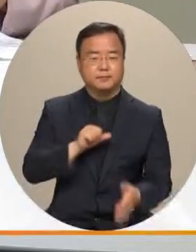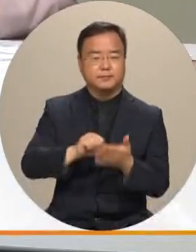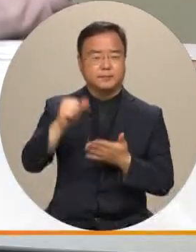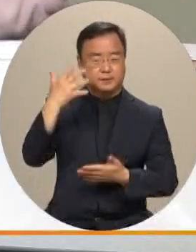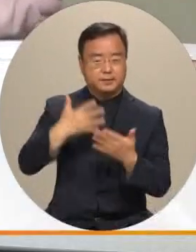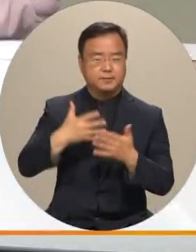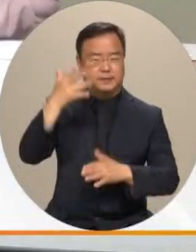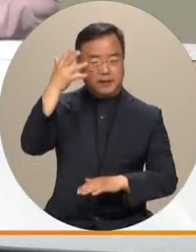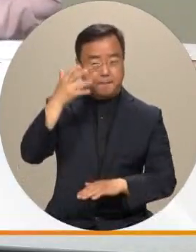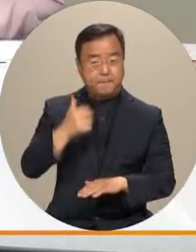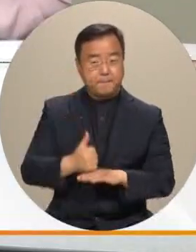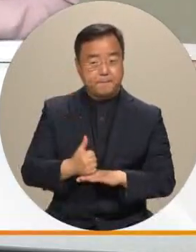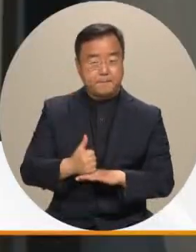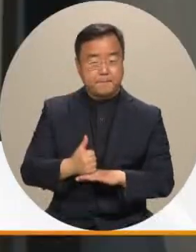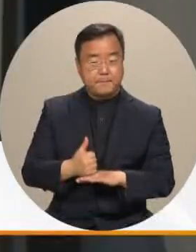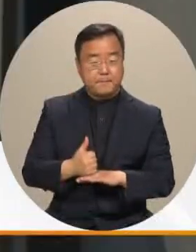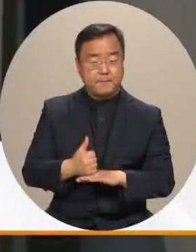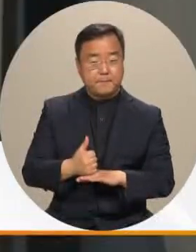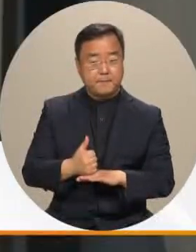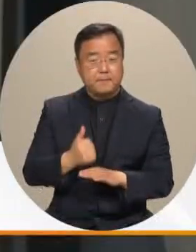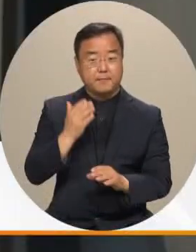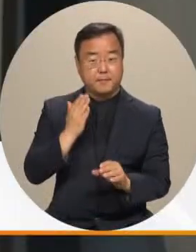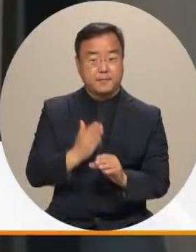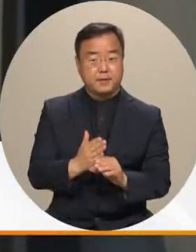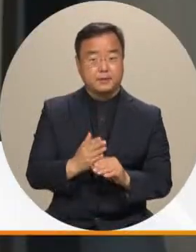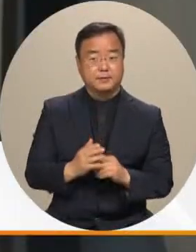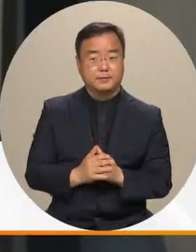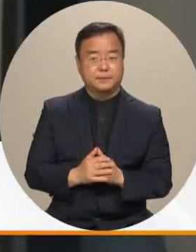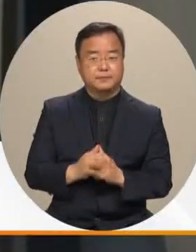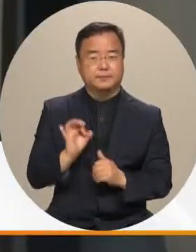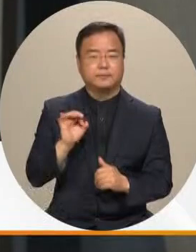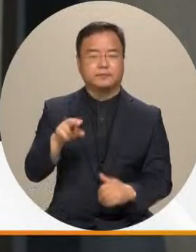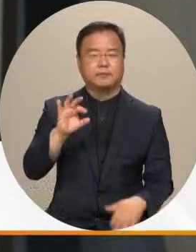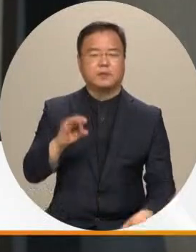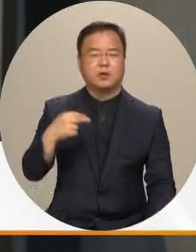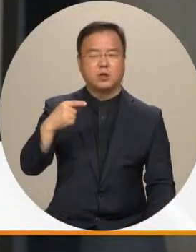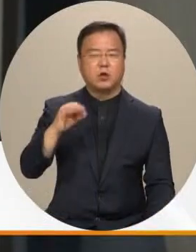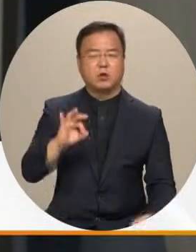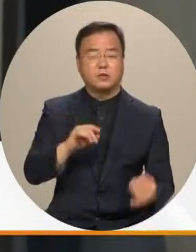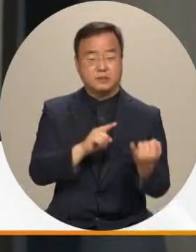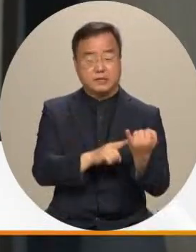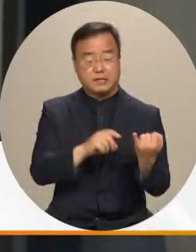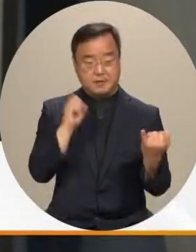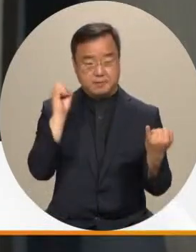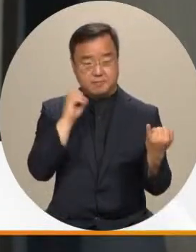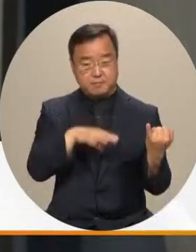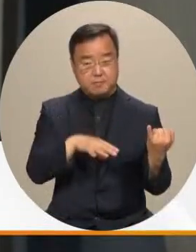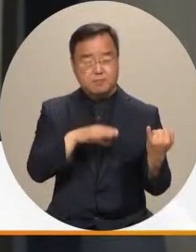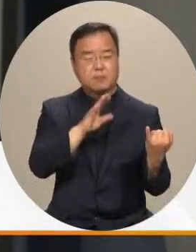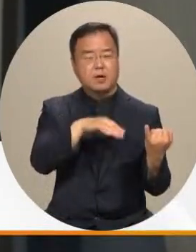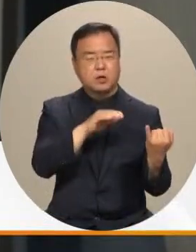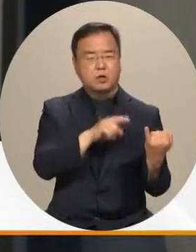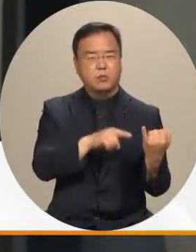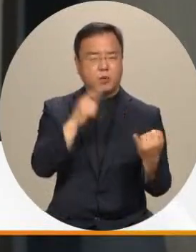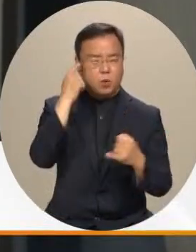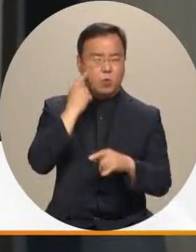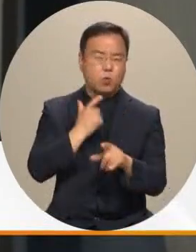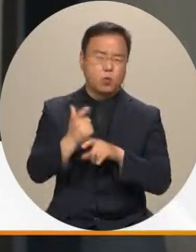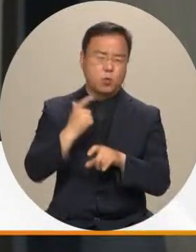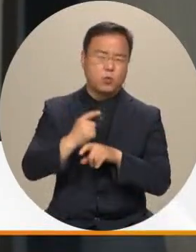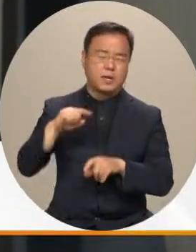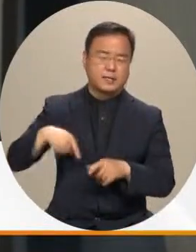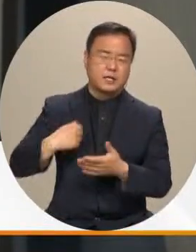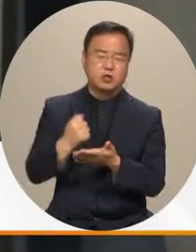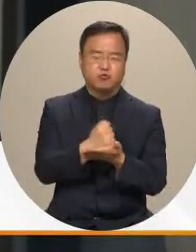마지막에 그 영등한테 이런 얘기를 합니다 영등은 항상 그 고뇌와 자기